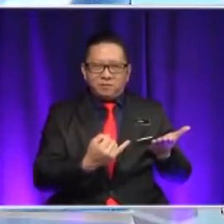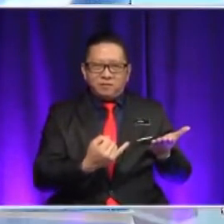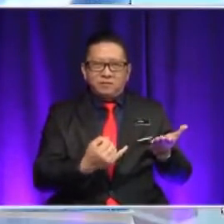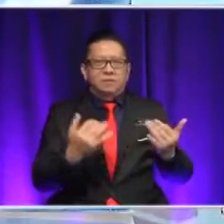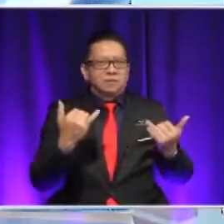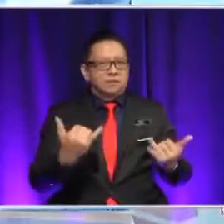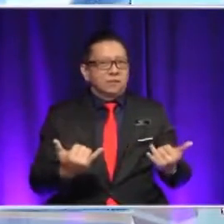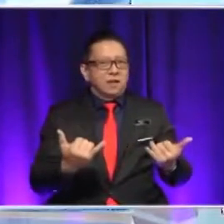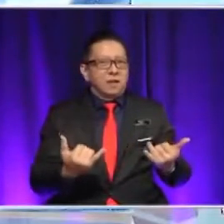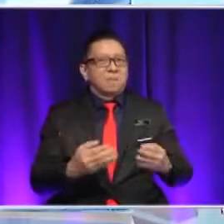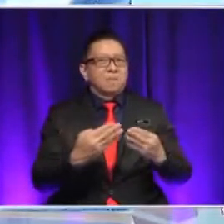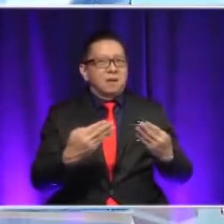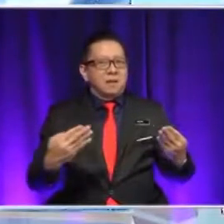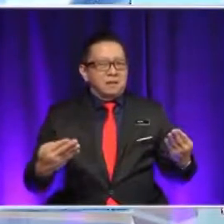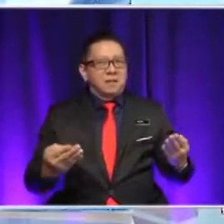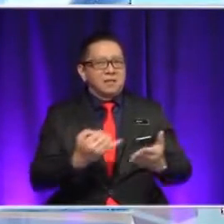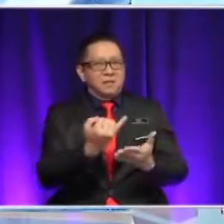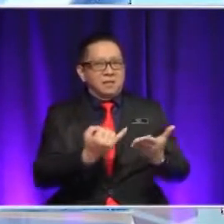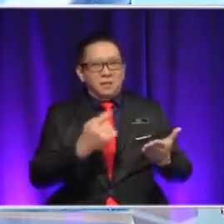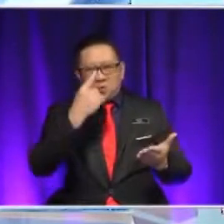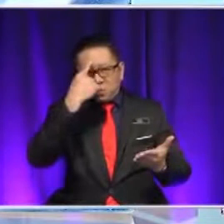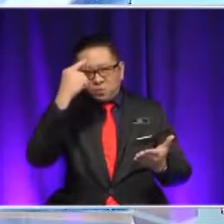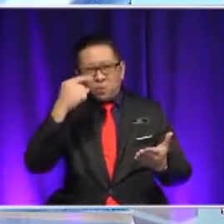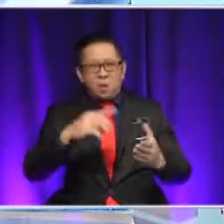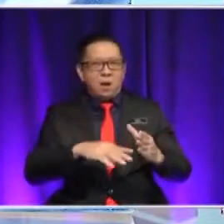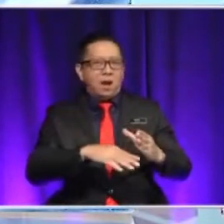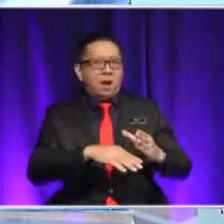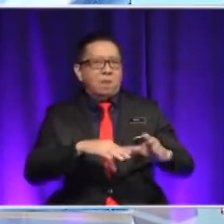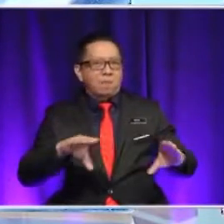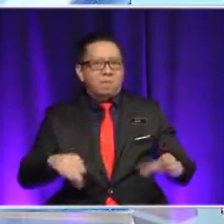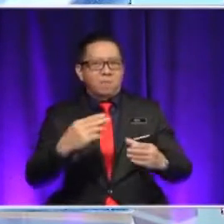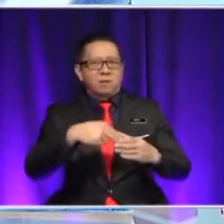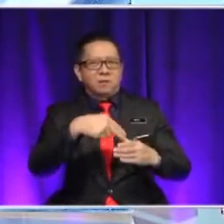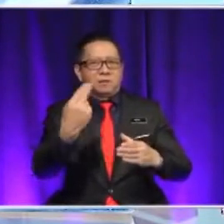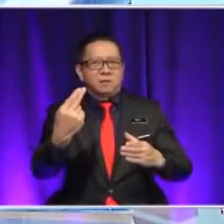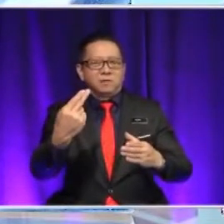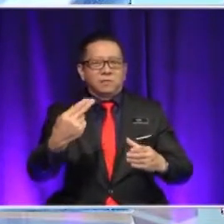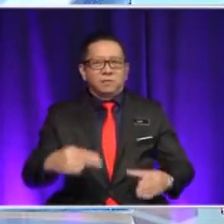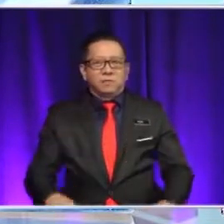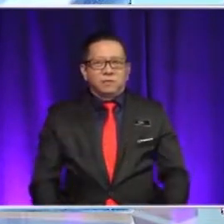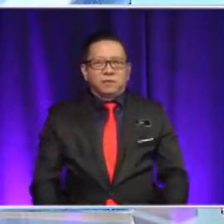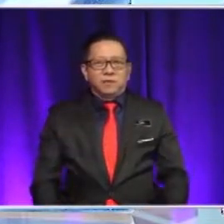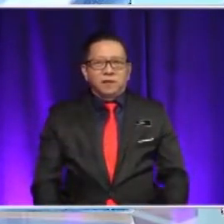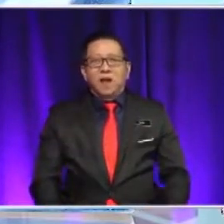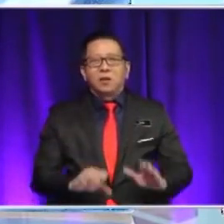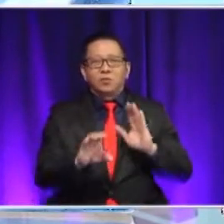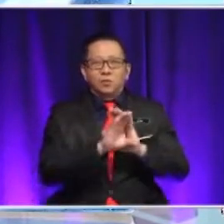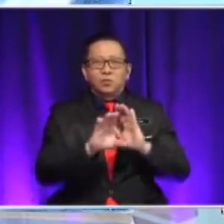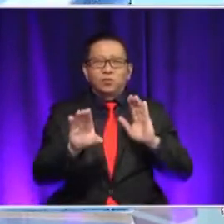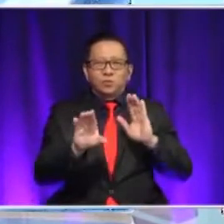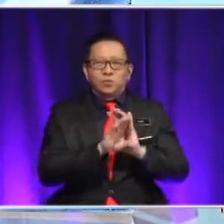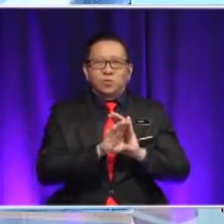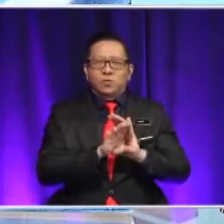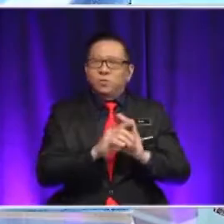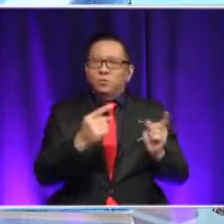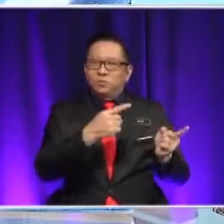seni itu untuk menghasilkan karya Aif anteng oleh kita tengok contoh-contoh drama sini aja Bu